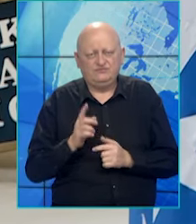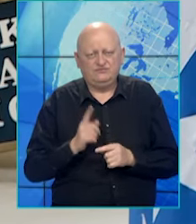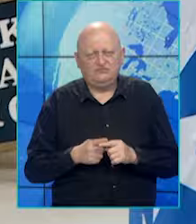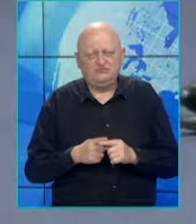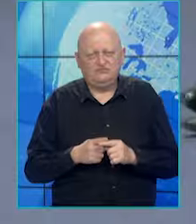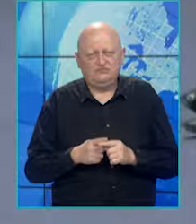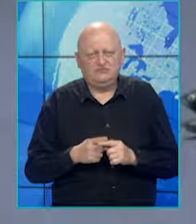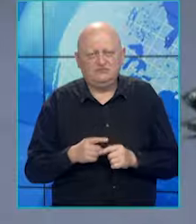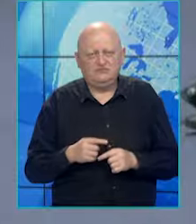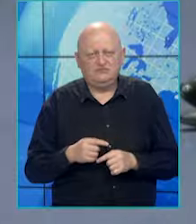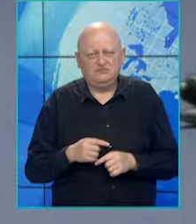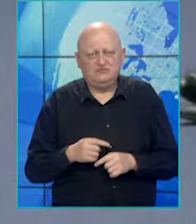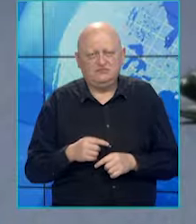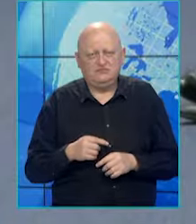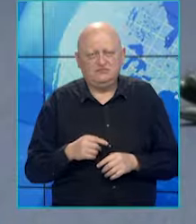Tačnije,